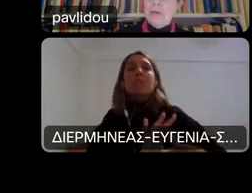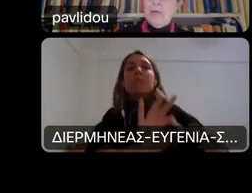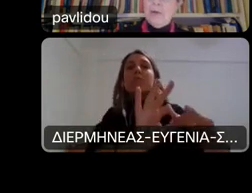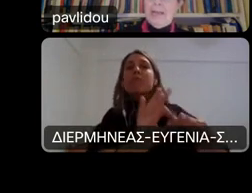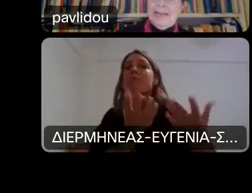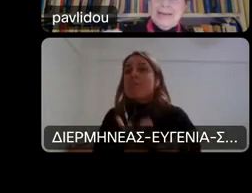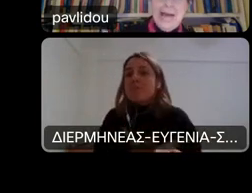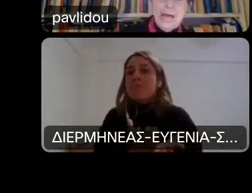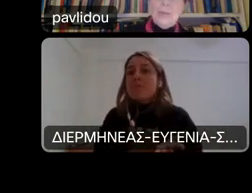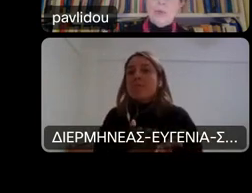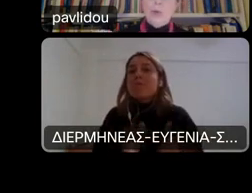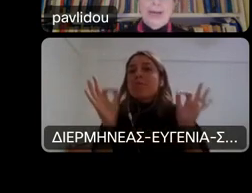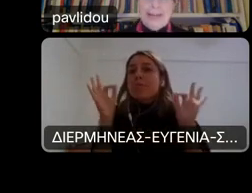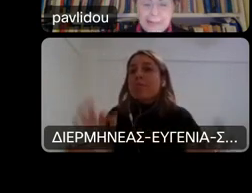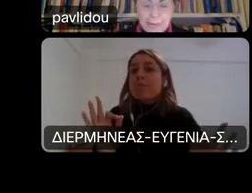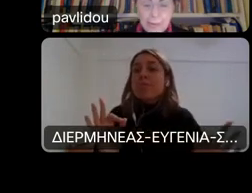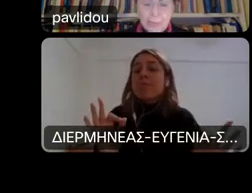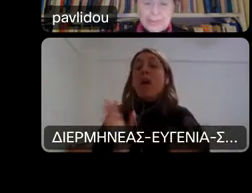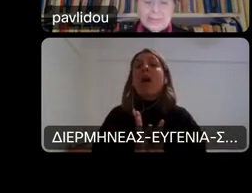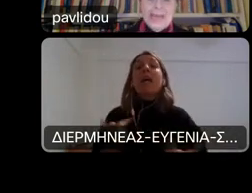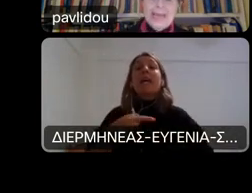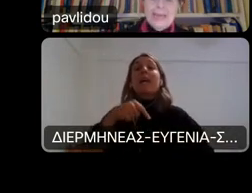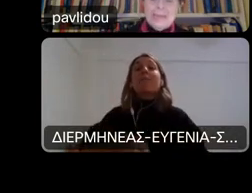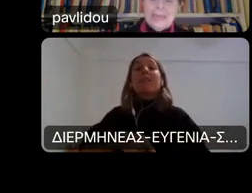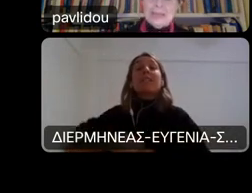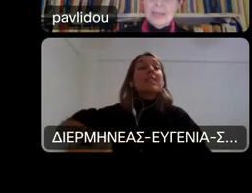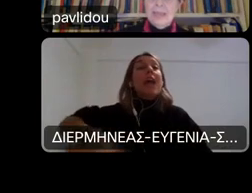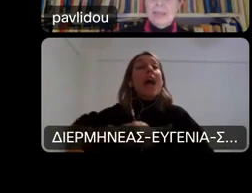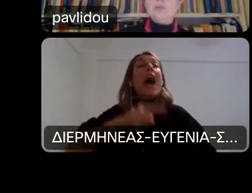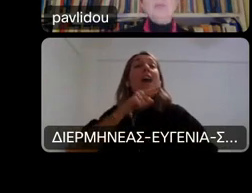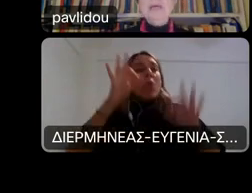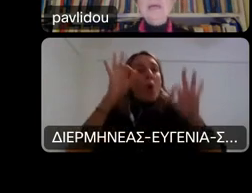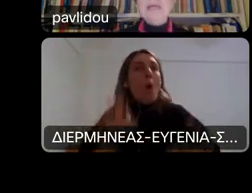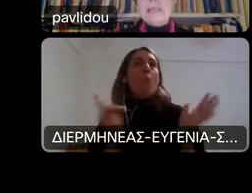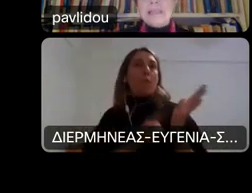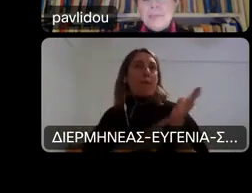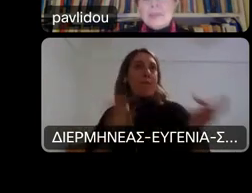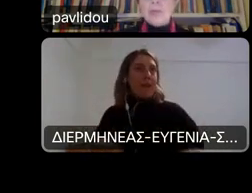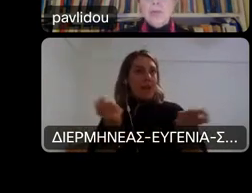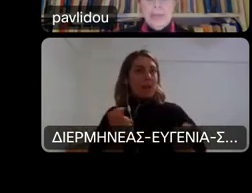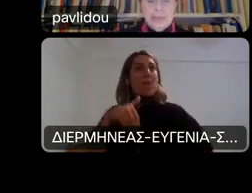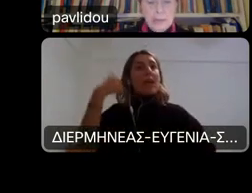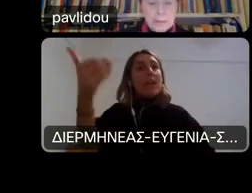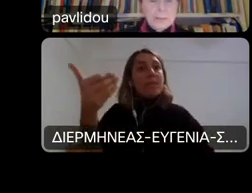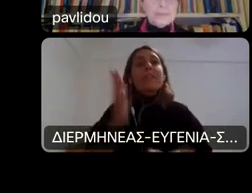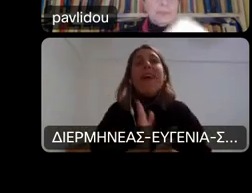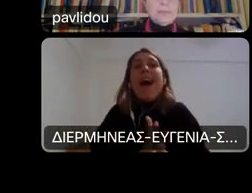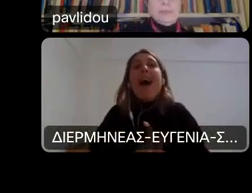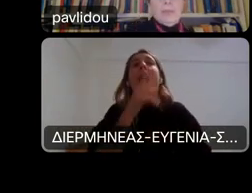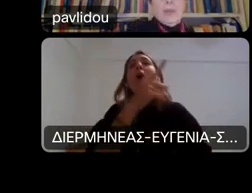κατά τα ιωθώτα. Δηλαδή κάνουμε το καθήκον μας και μετά συνεχίζουμε εισάπτες στον